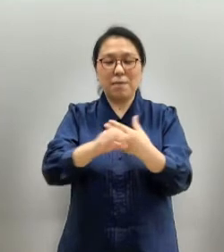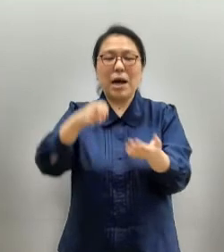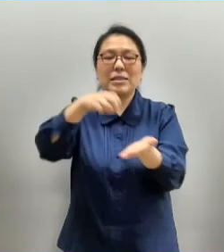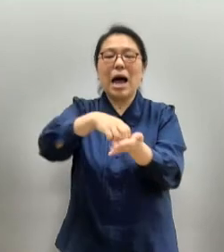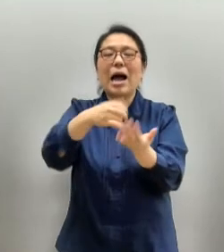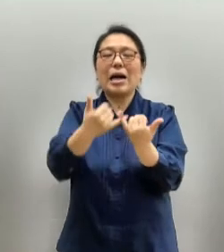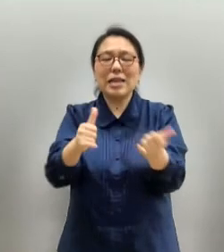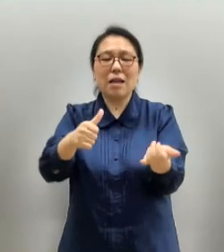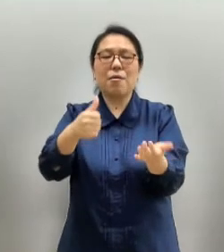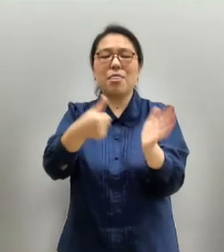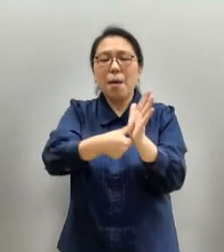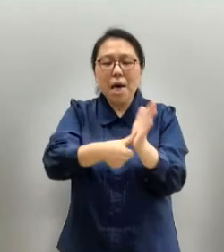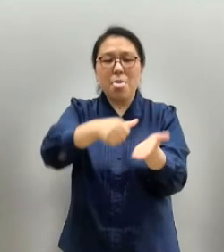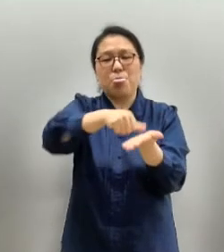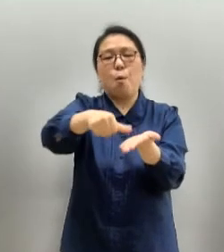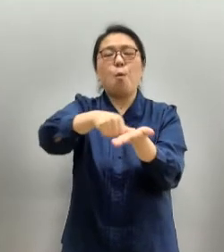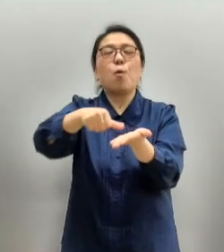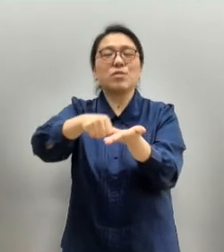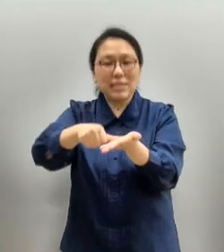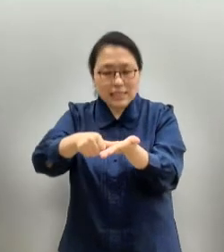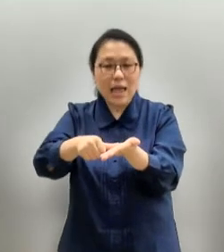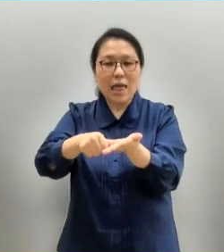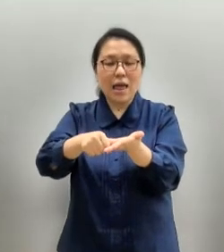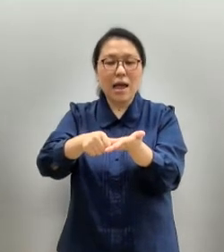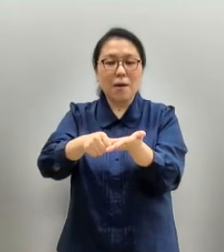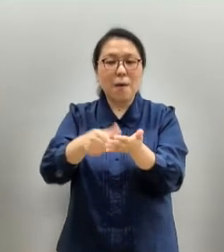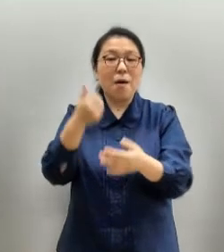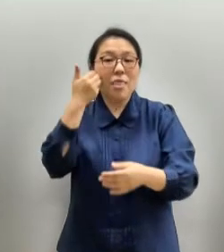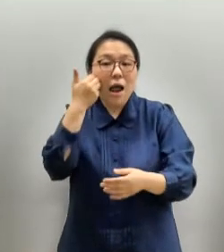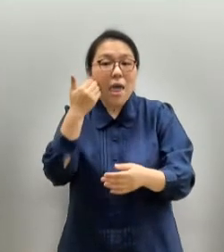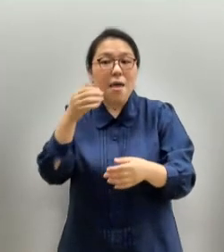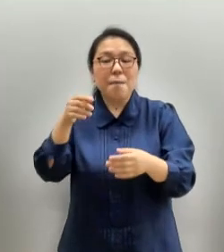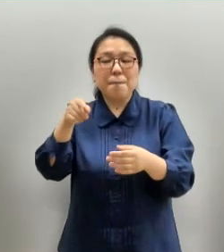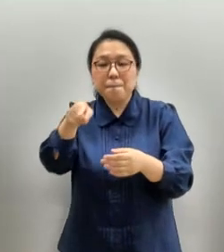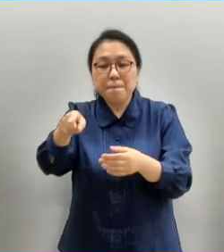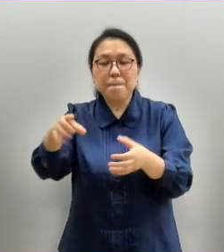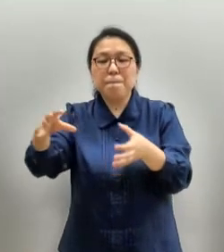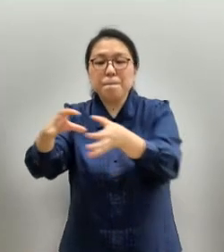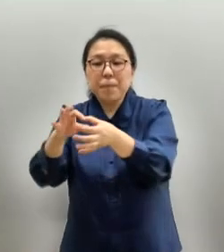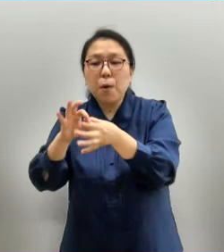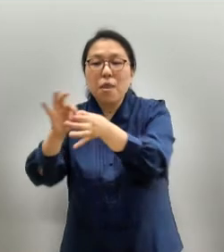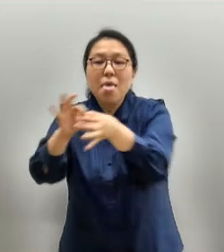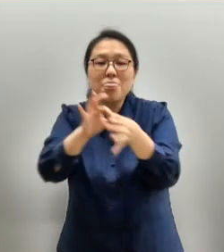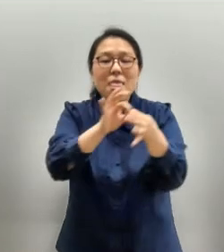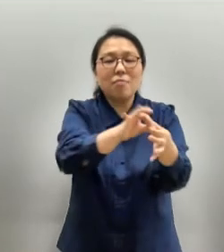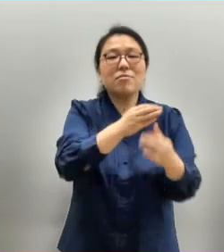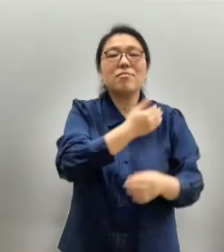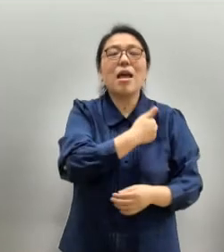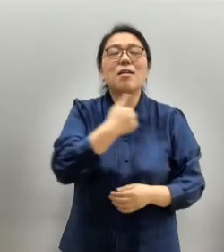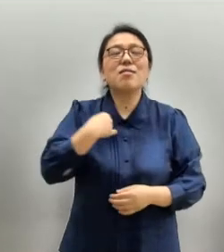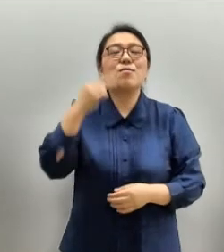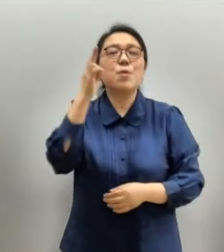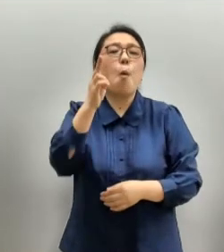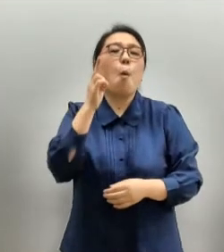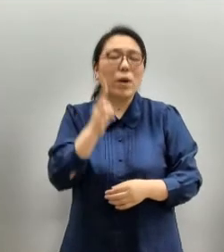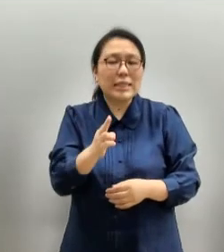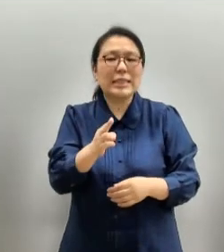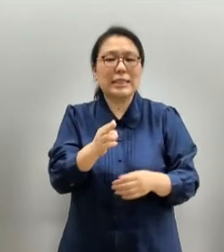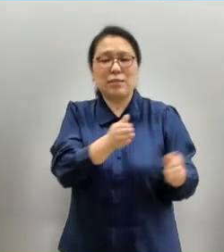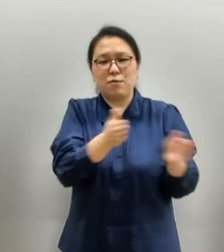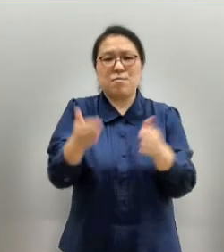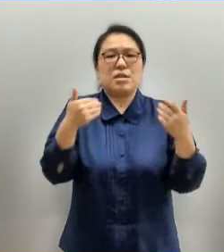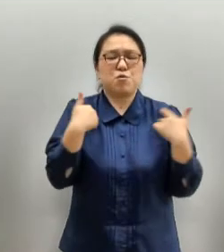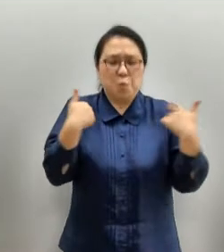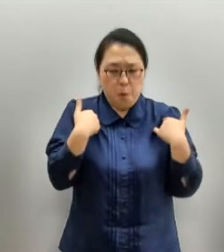して、参加者の追跡をできるようにしていてくださいと、そういうところにはクラスターが発生し